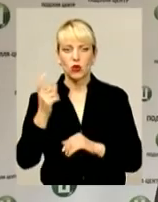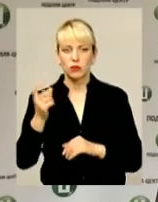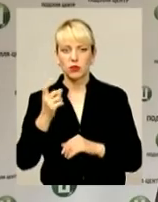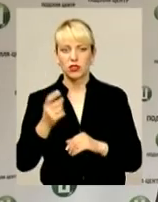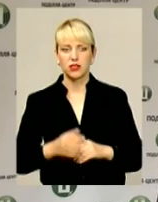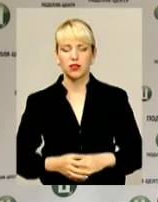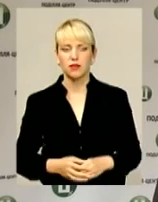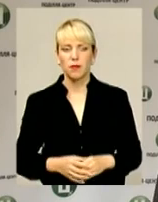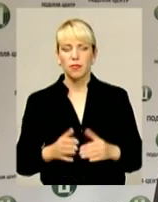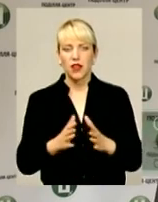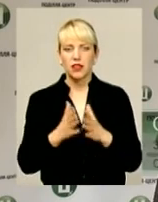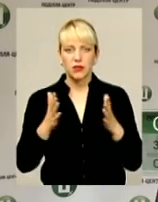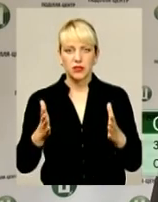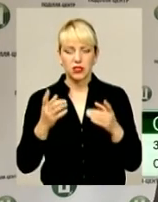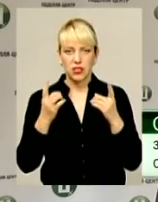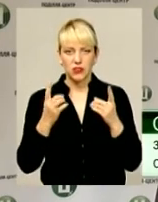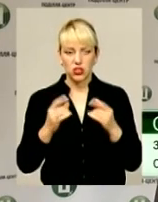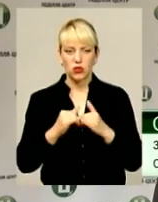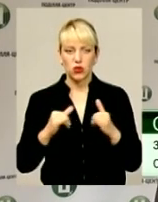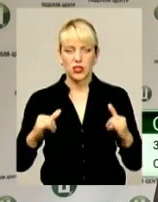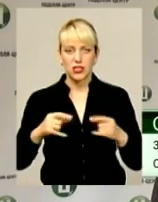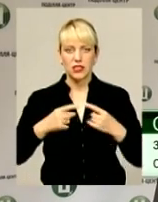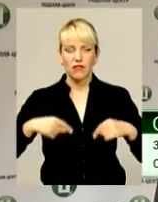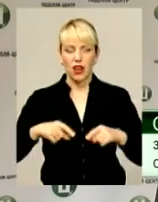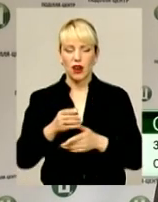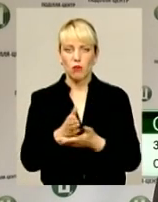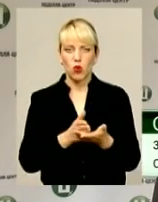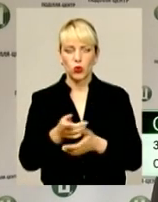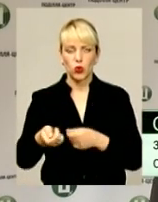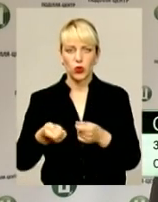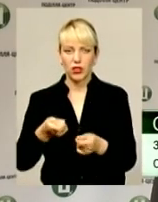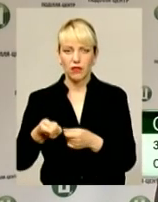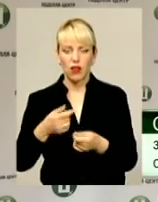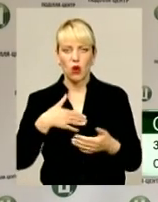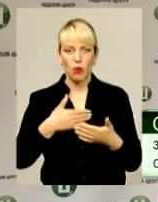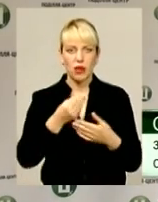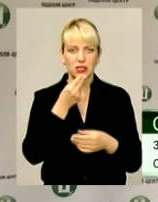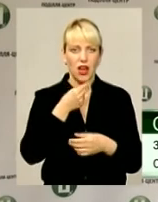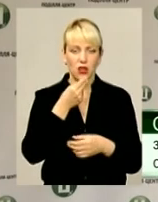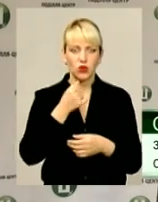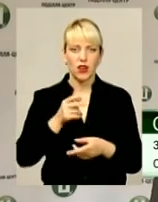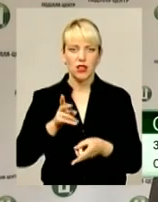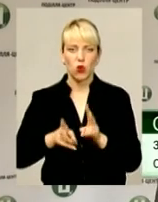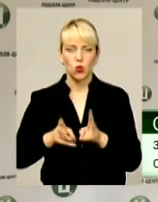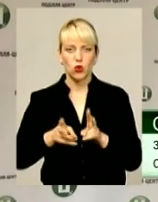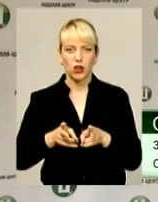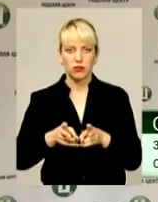розвинути сфера послуг, торгівля, громадське харчування, кухар,